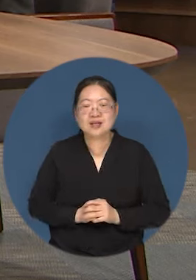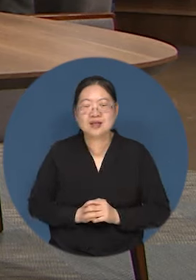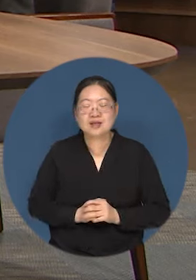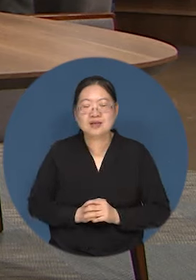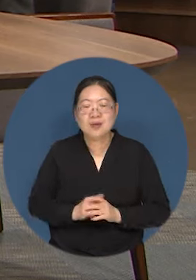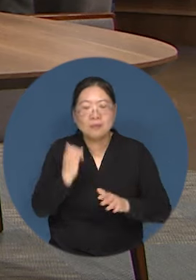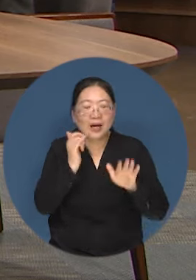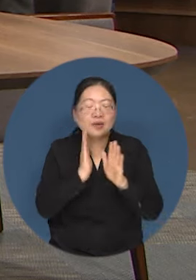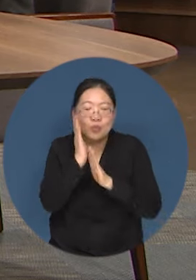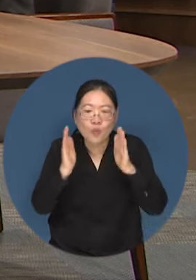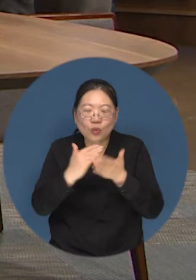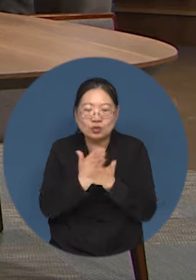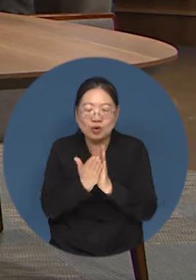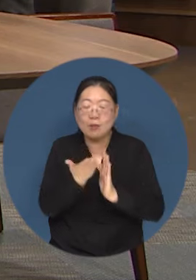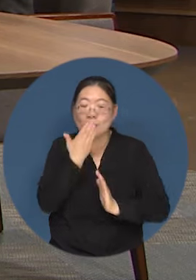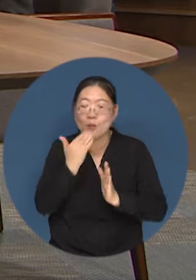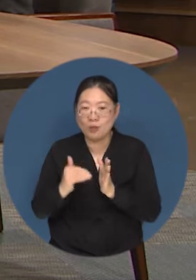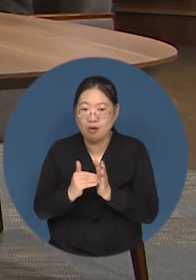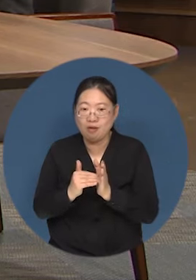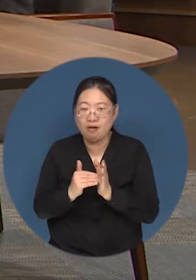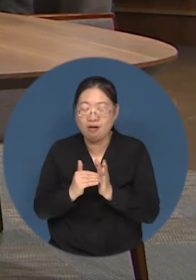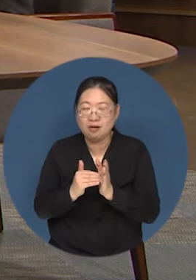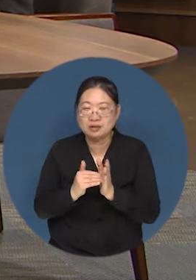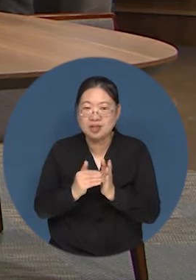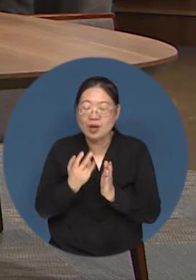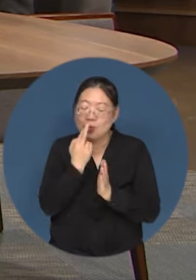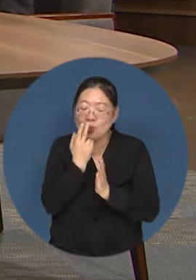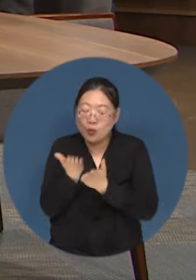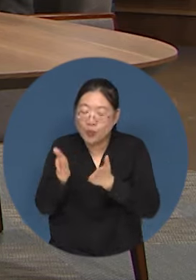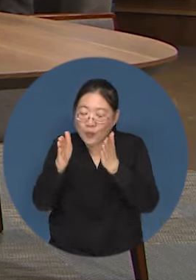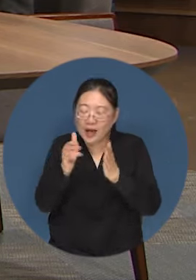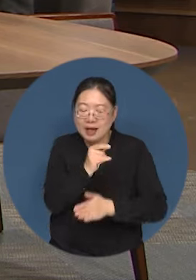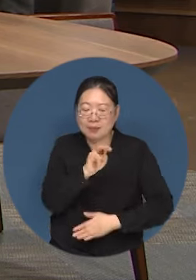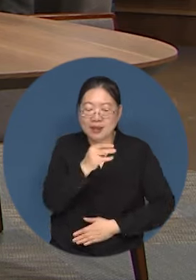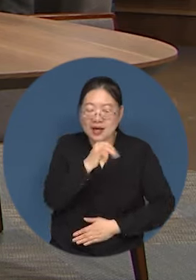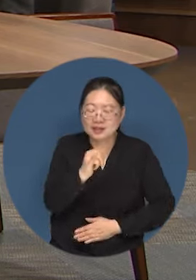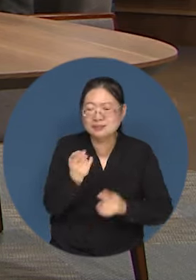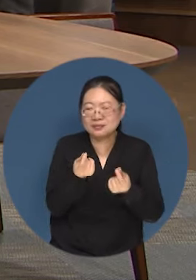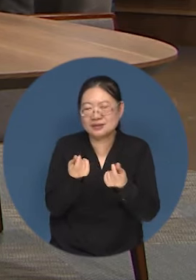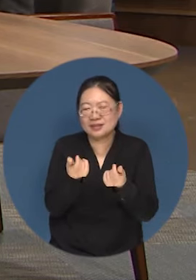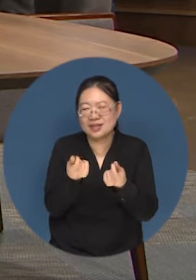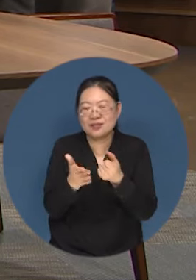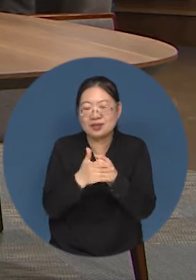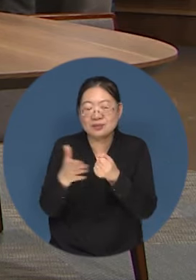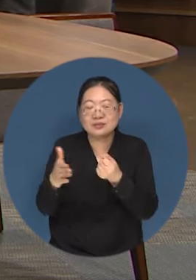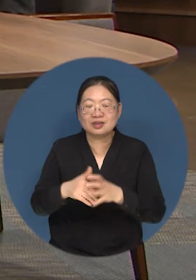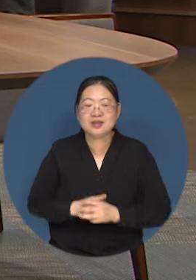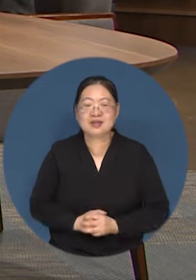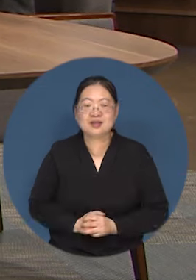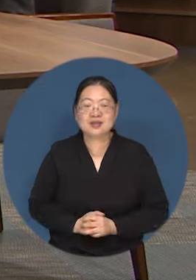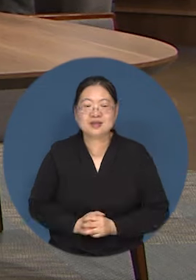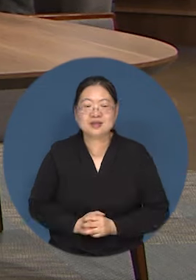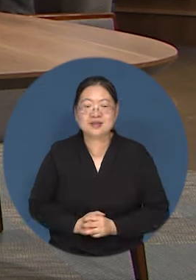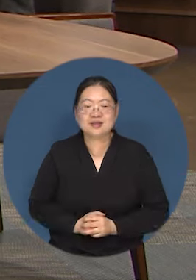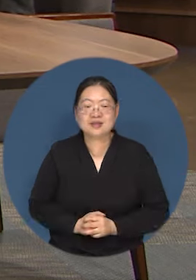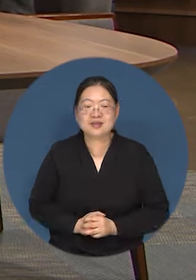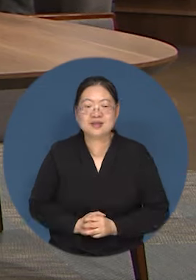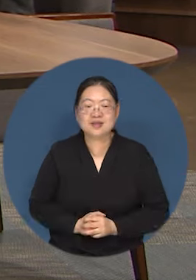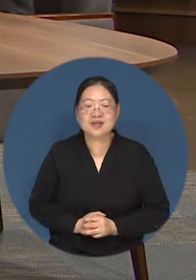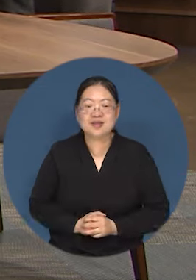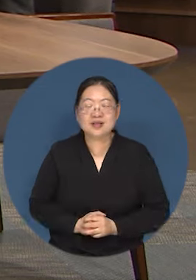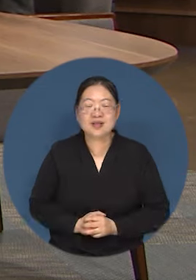먹는데 그건 이제 해파리하고 되게 비슷하게 생겼지 않습니까? 비닐이. 그렇죠. 그래서 바다거북이 해파리로